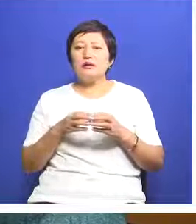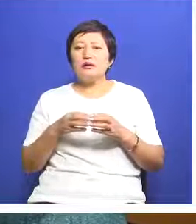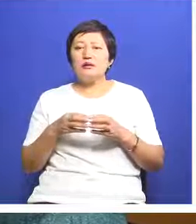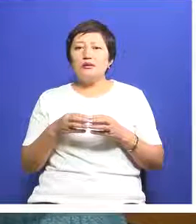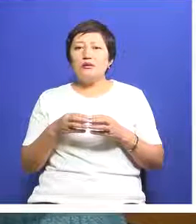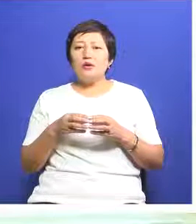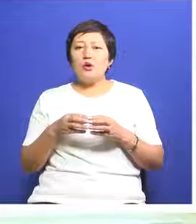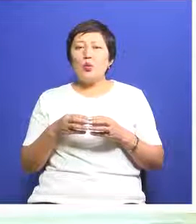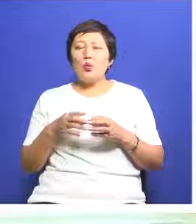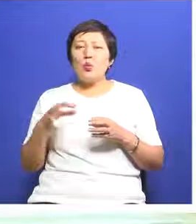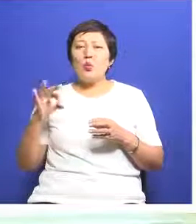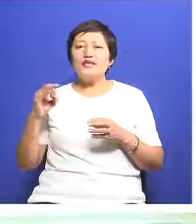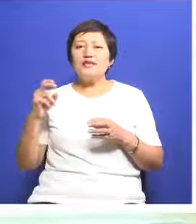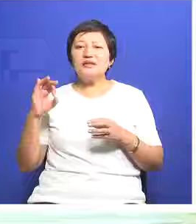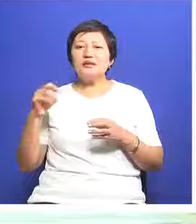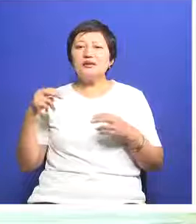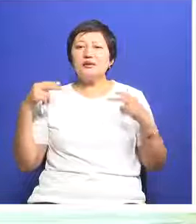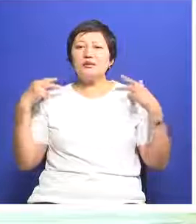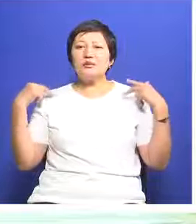Жаңағы учаскелік